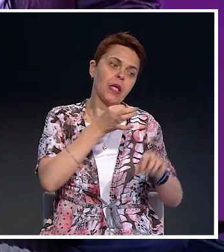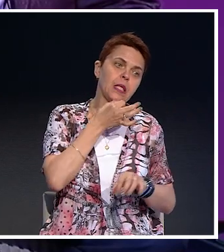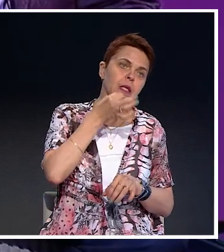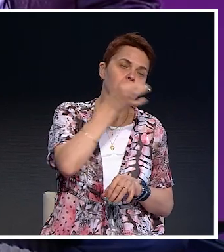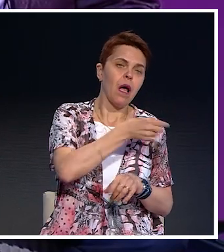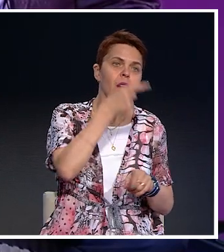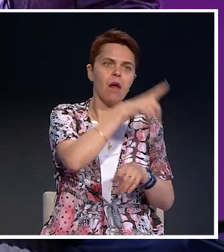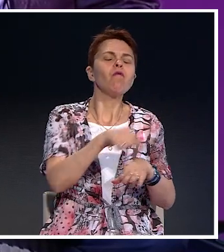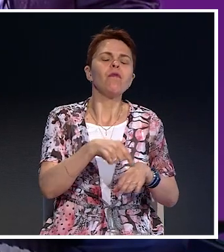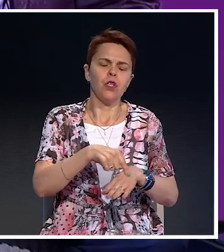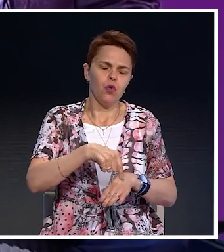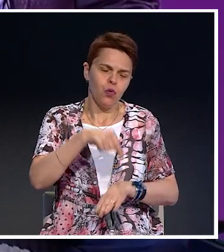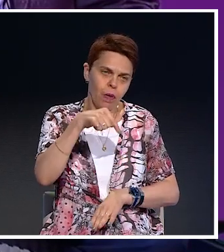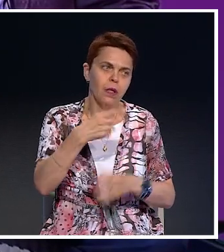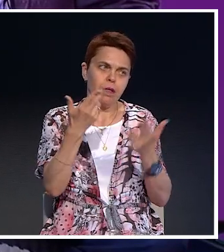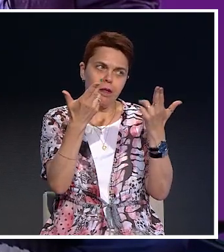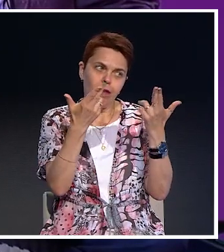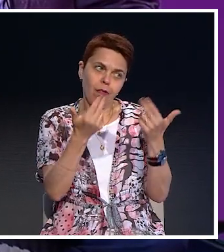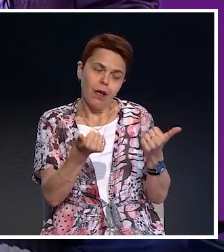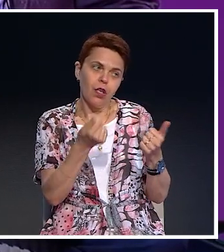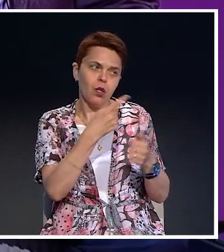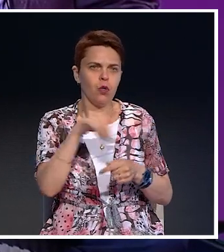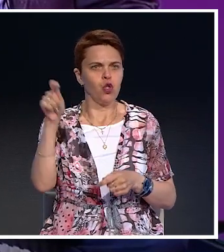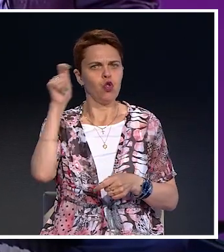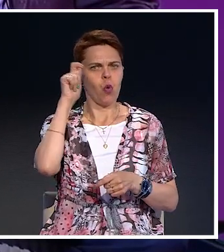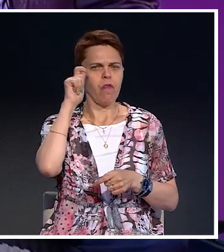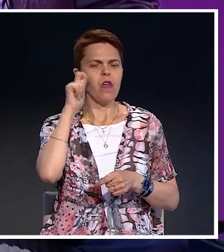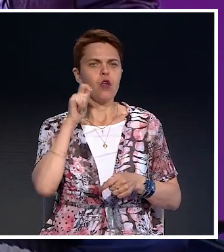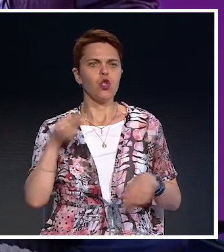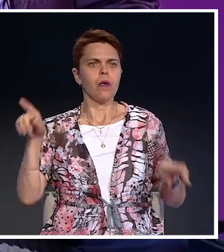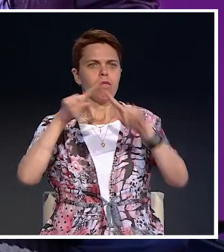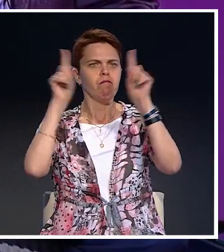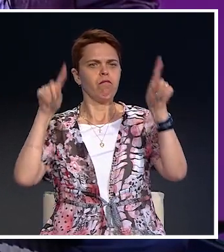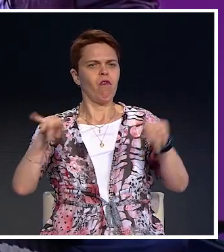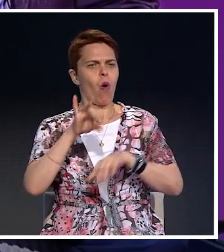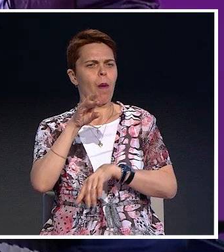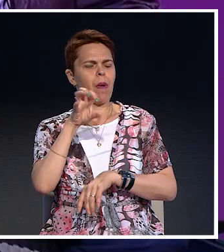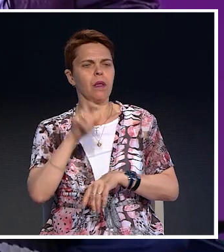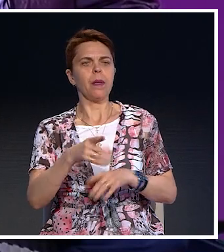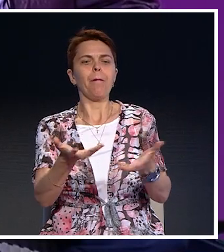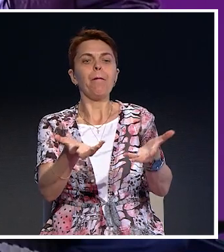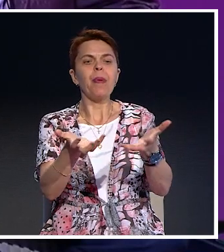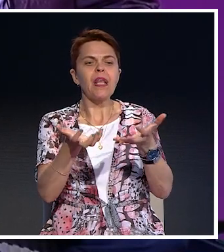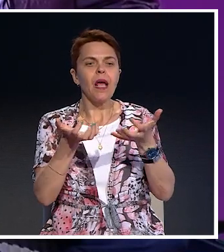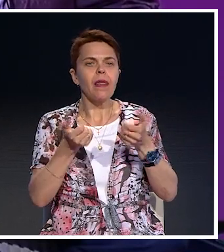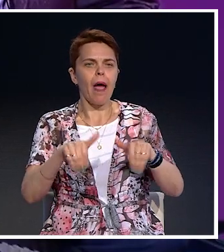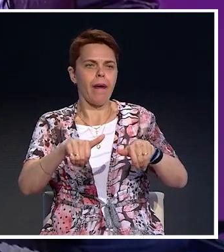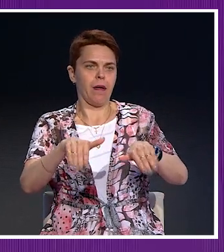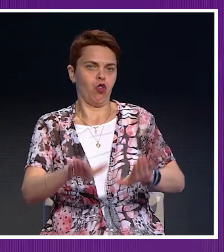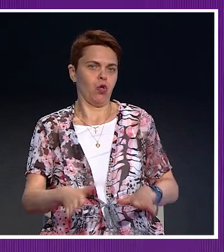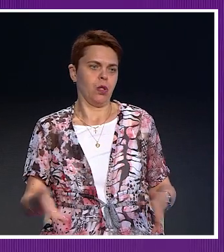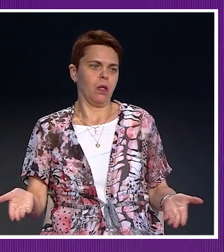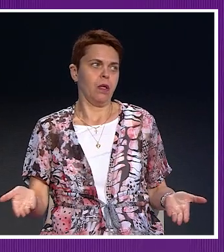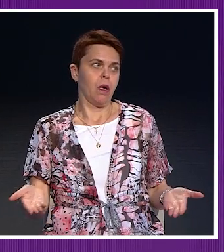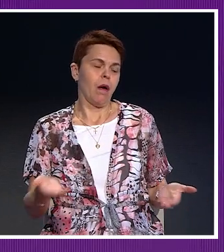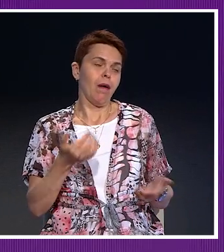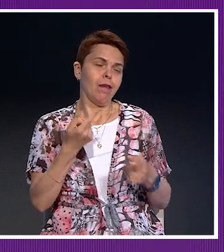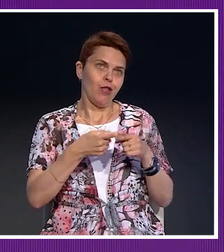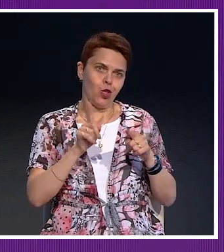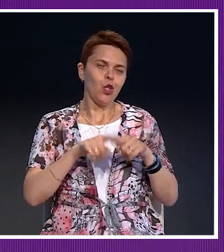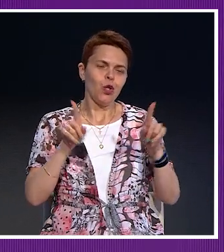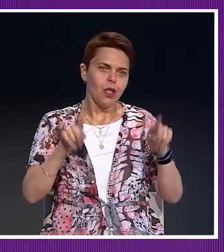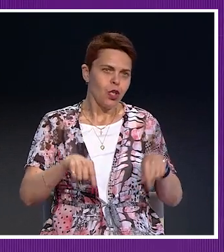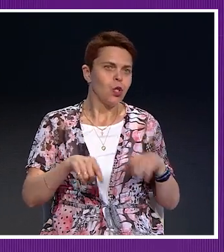сказати, але там відчувається більш такий чоловічий формат прийняття рішень. І насправді це